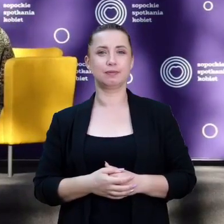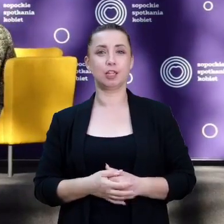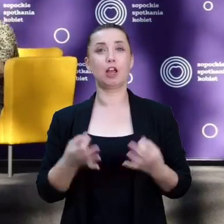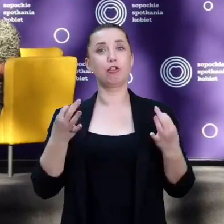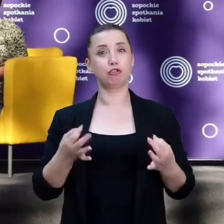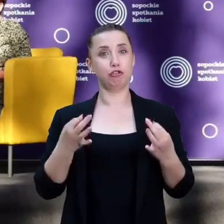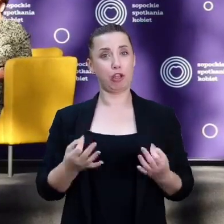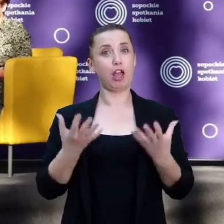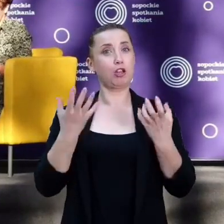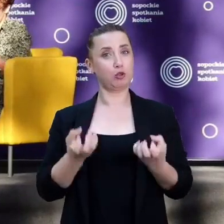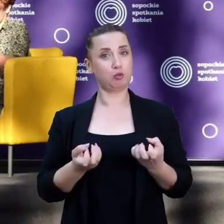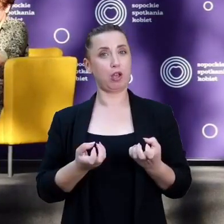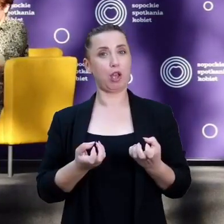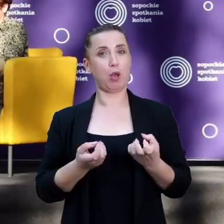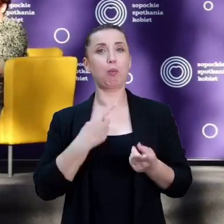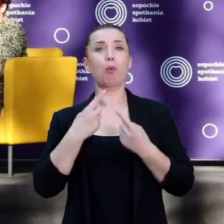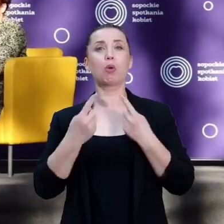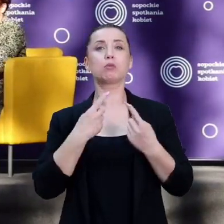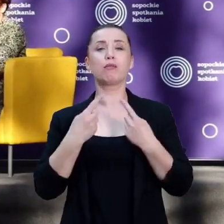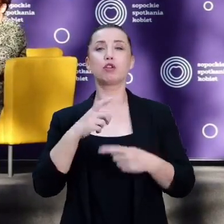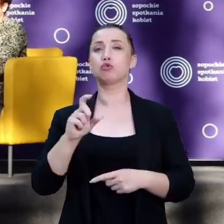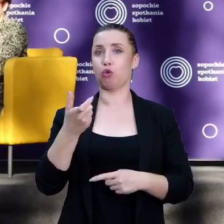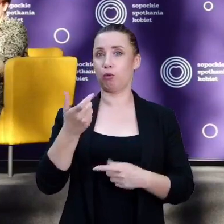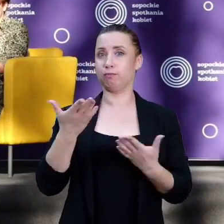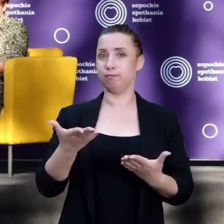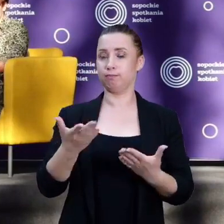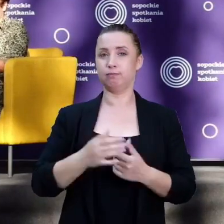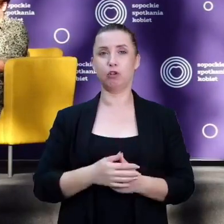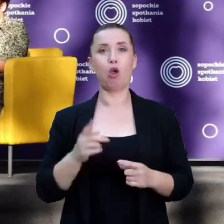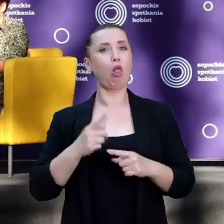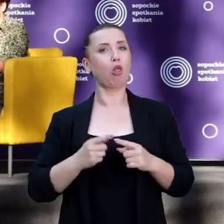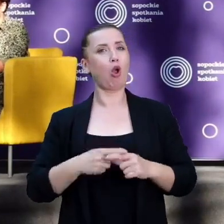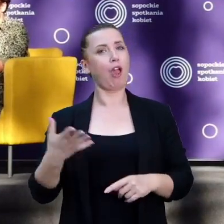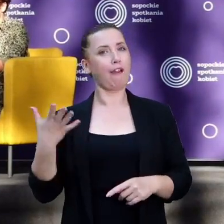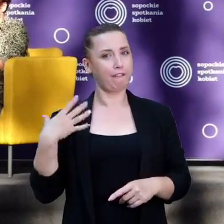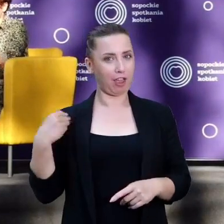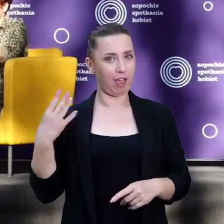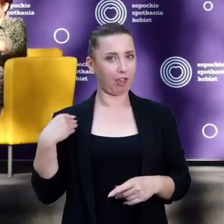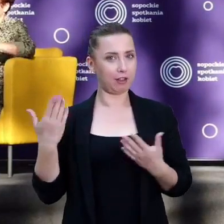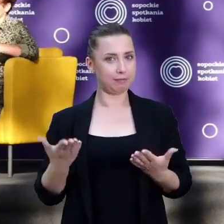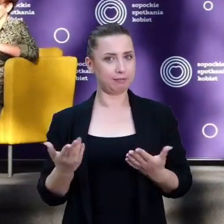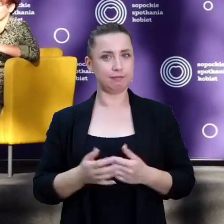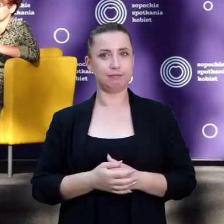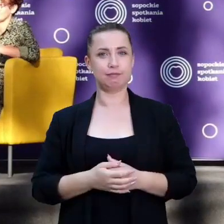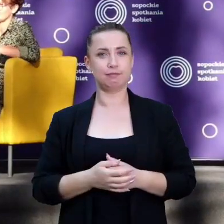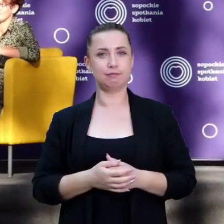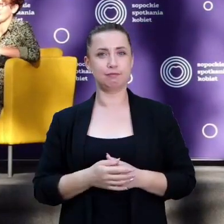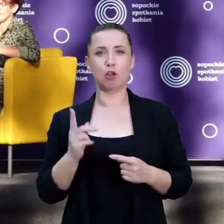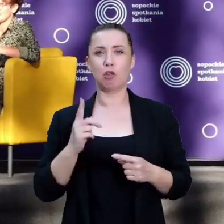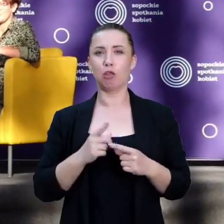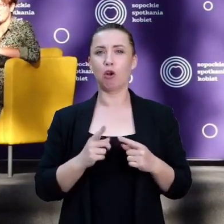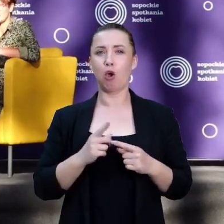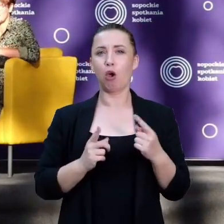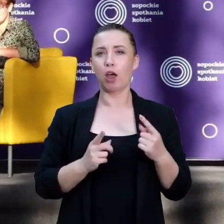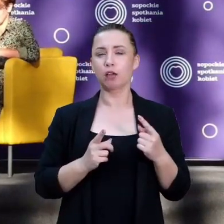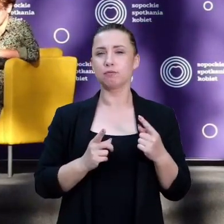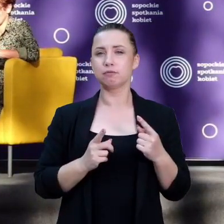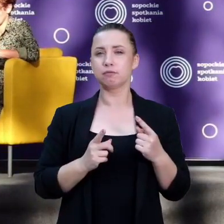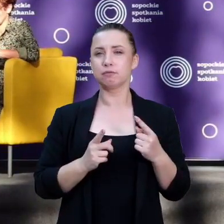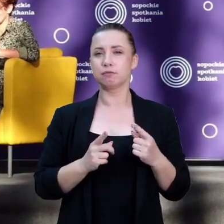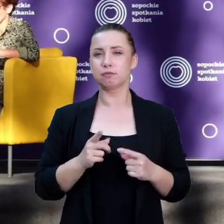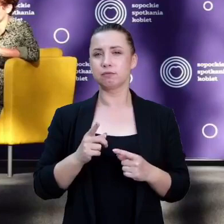Bardzo. Dzisiaj chciałyśmy porozmawiać trochę o wieku, o tym, że no,